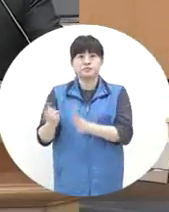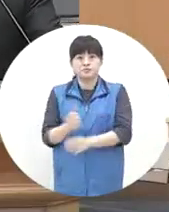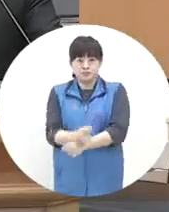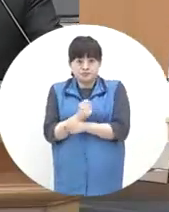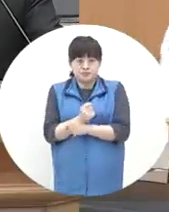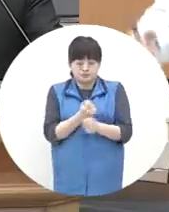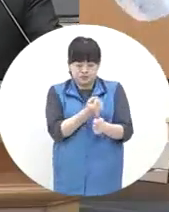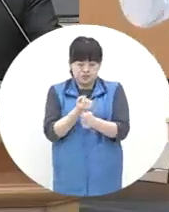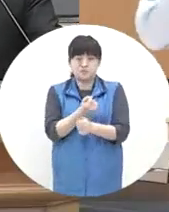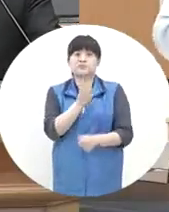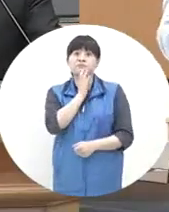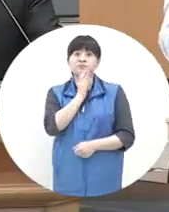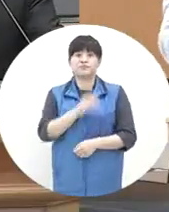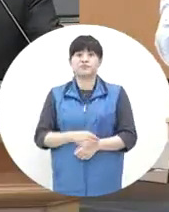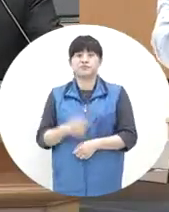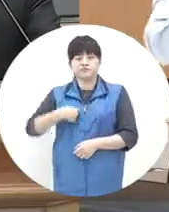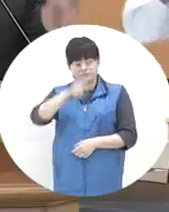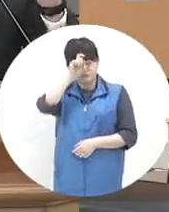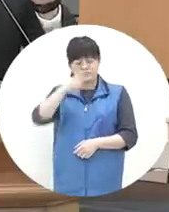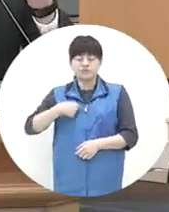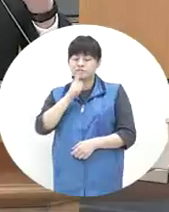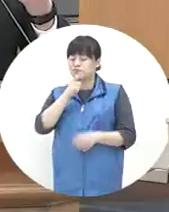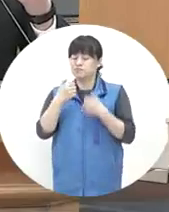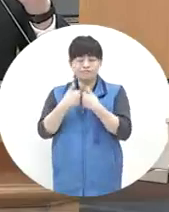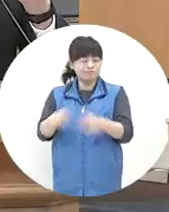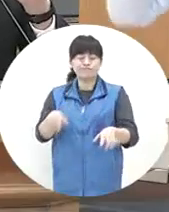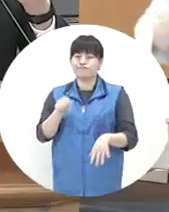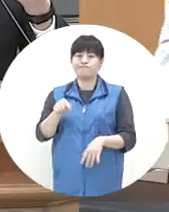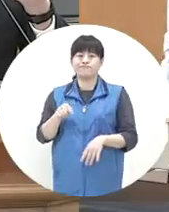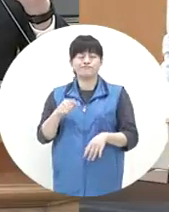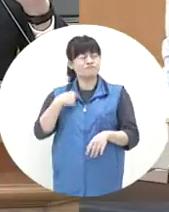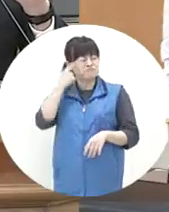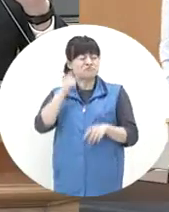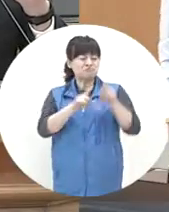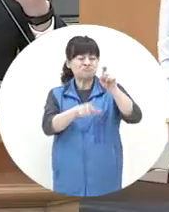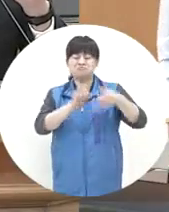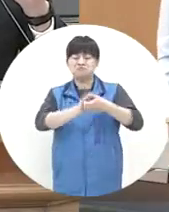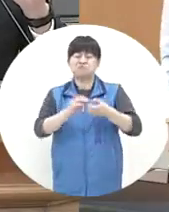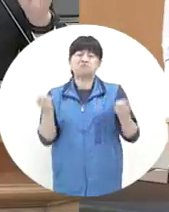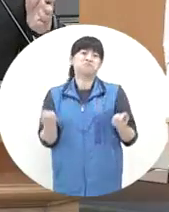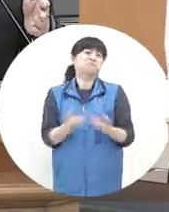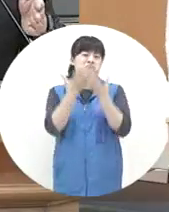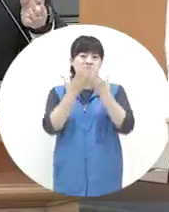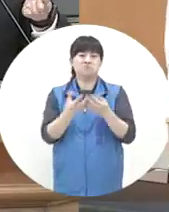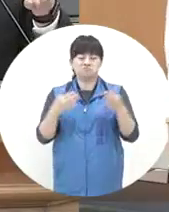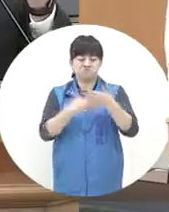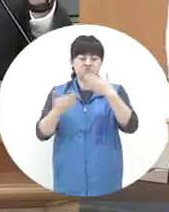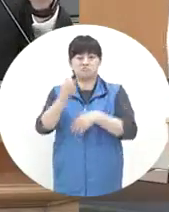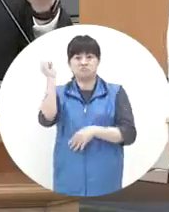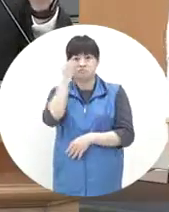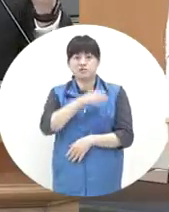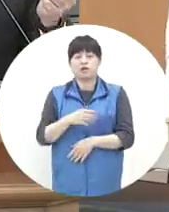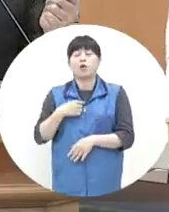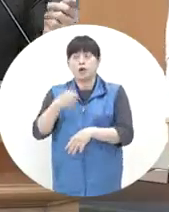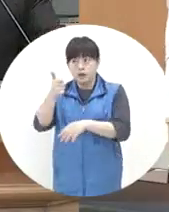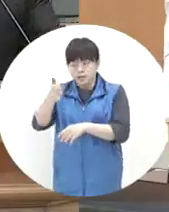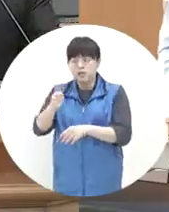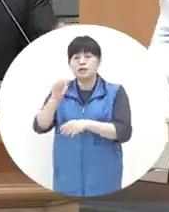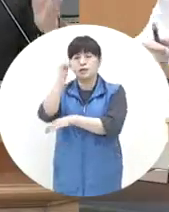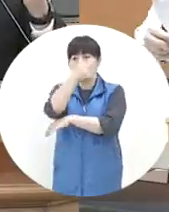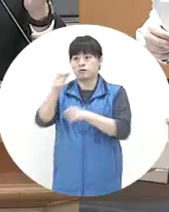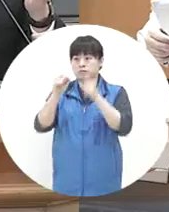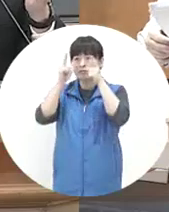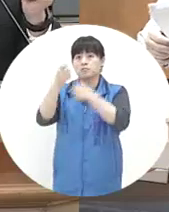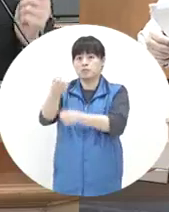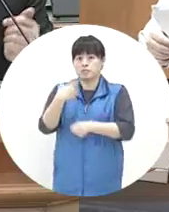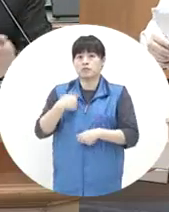留意齁、 哦。 啊，我希望我讲错了啦齁、 哦。 我是觉得十月这边一定交通会出问题啦。 我要谢谢议员的提醒。 好， 我们